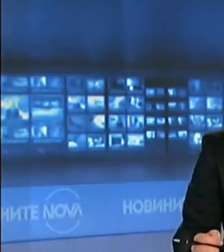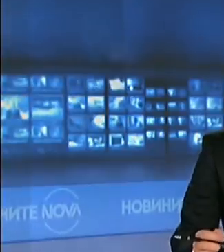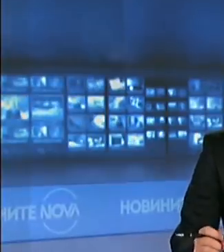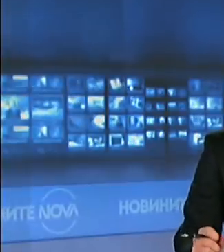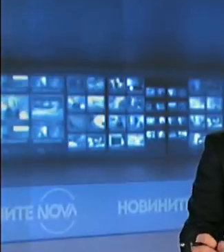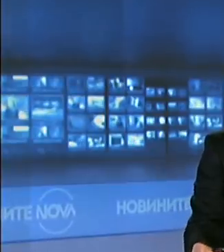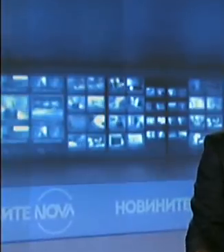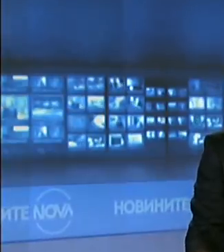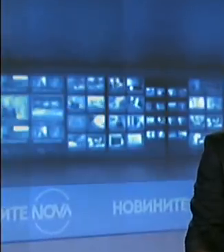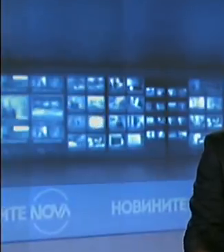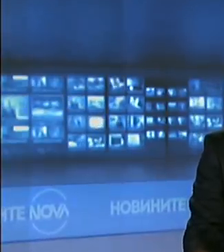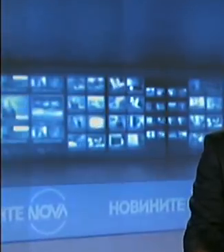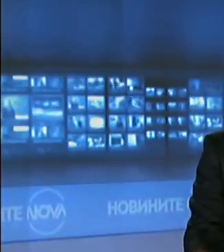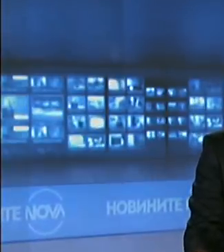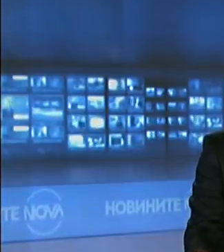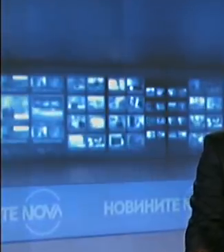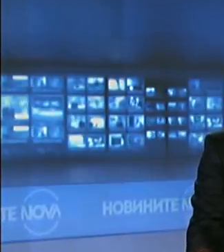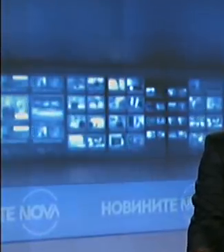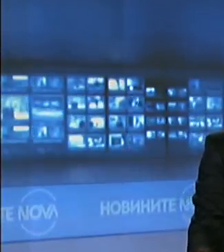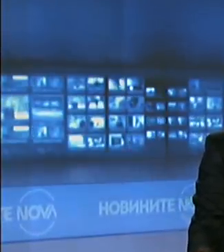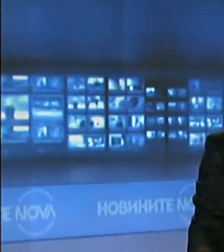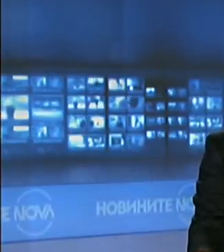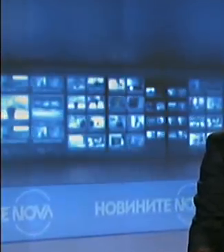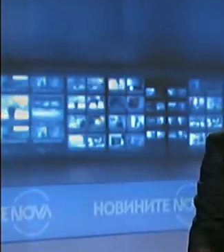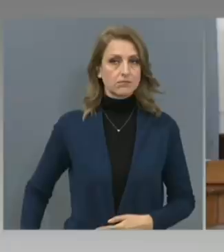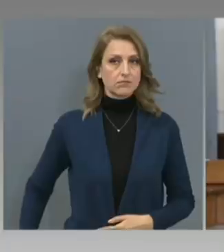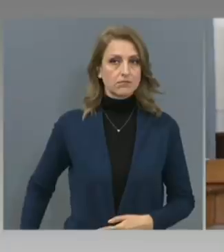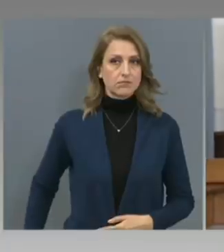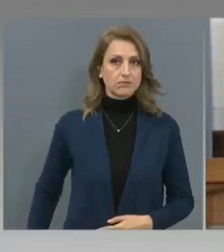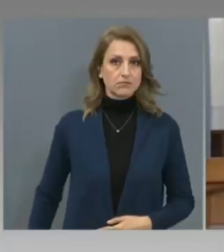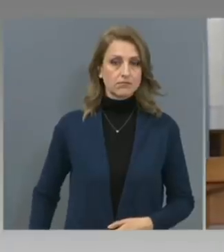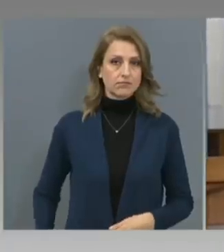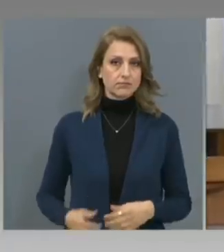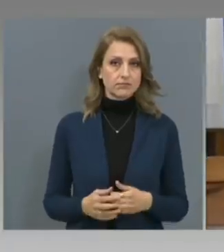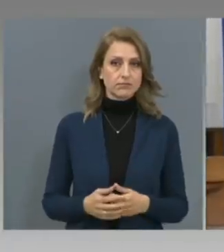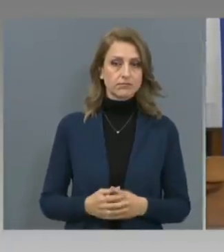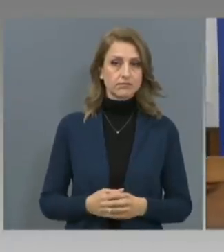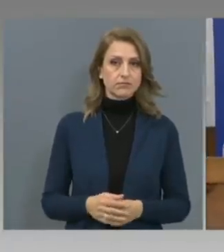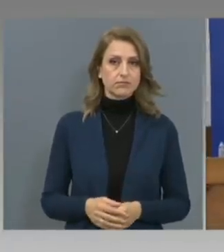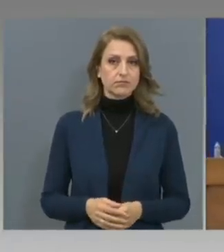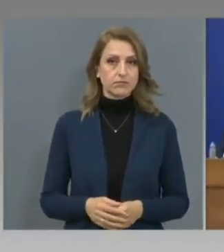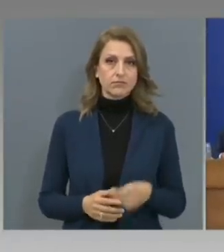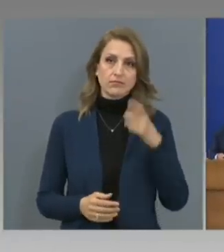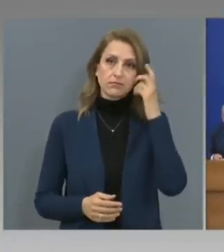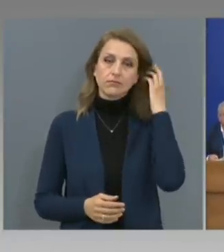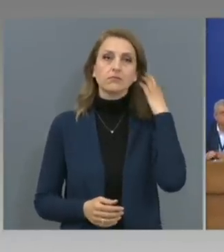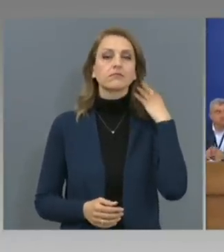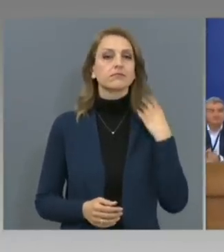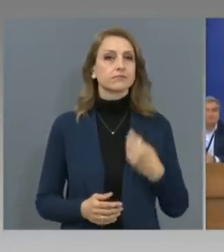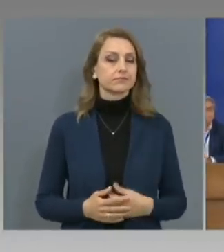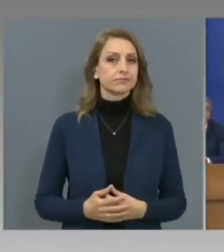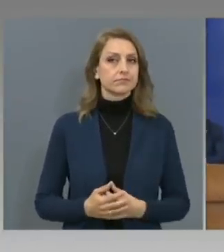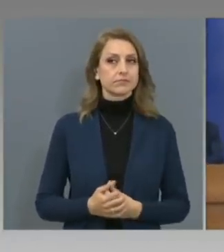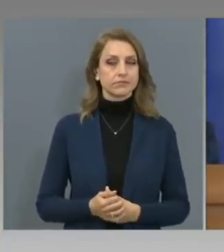Здравейте с новините в 8. В този час започва брифингът на Националния оперативен щаб. Очакваме и новите данни за разпространението на коронавируса. Нека чуем